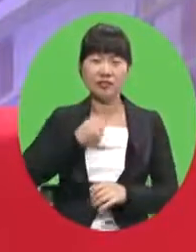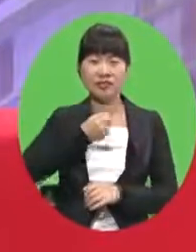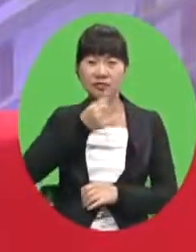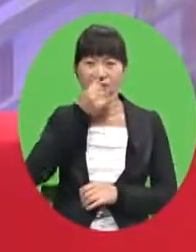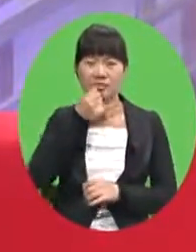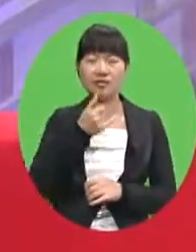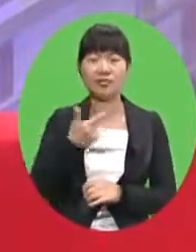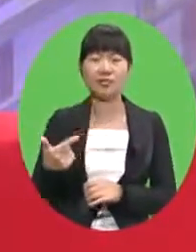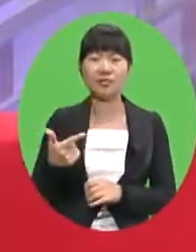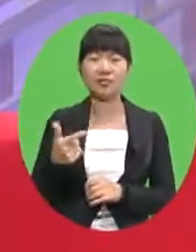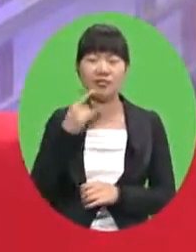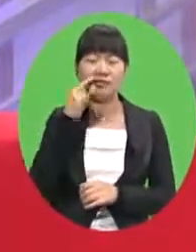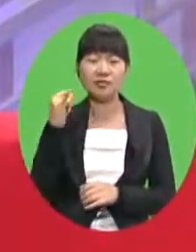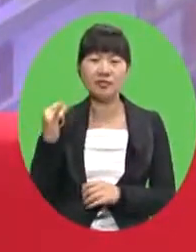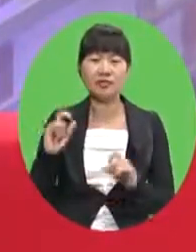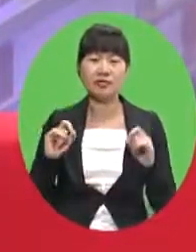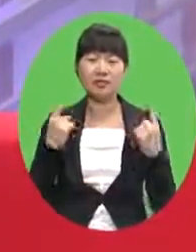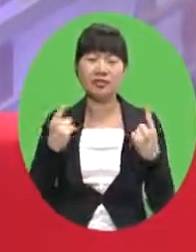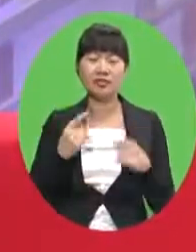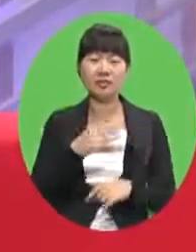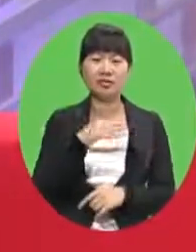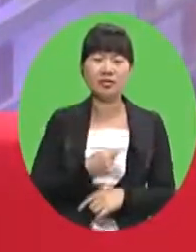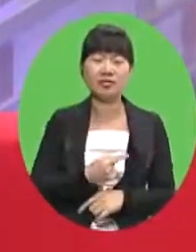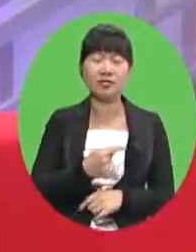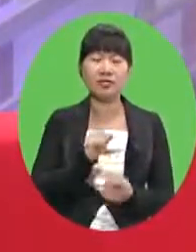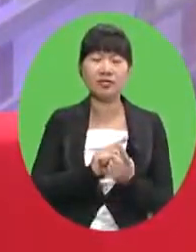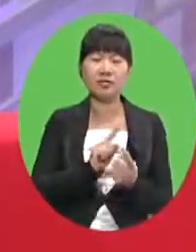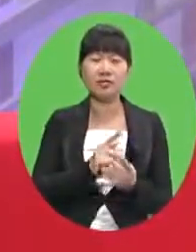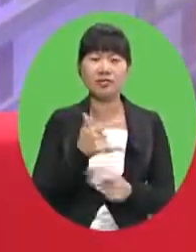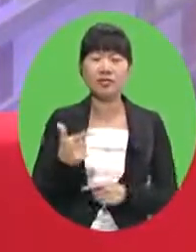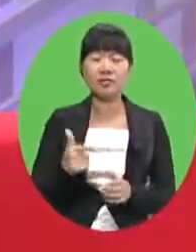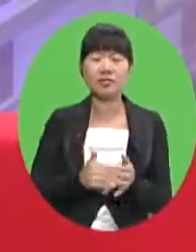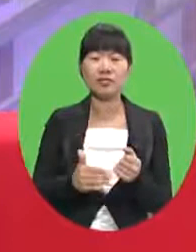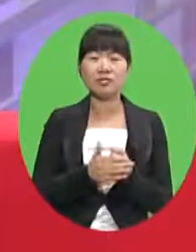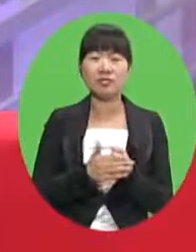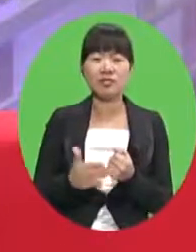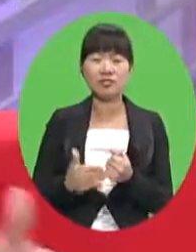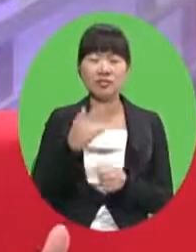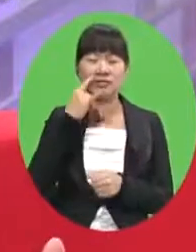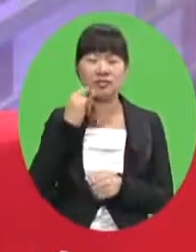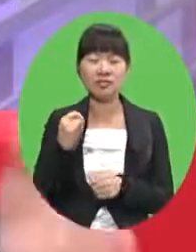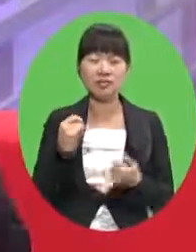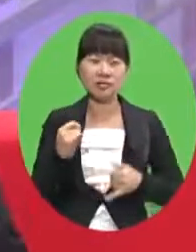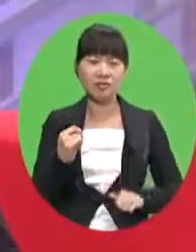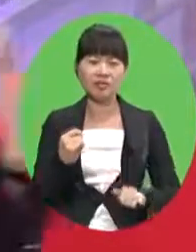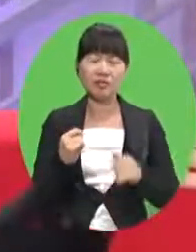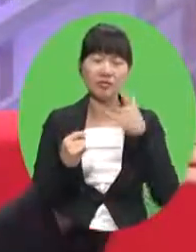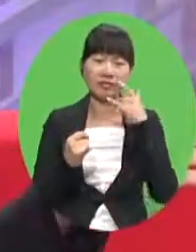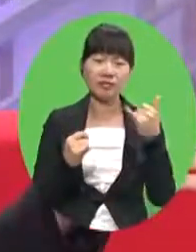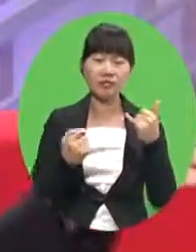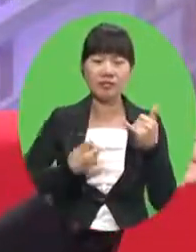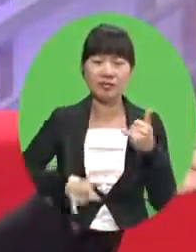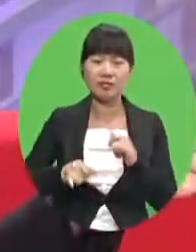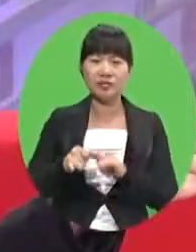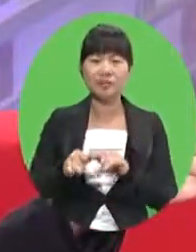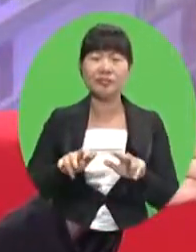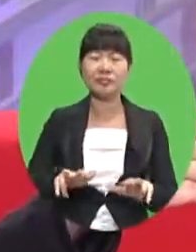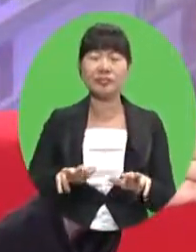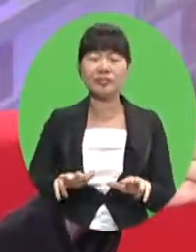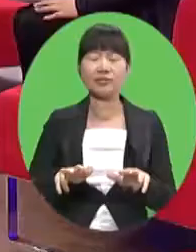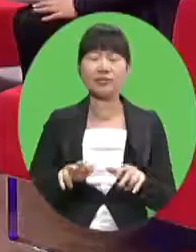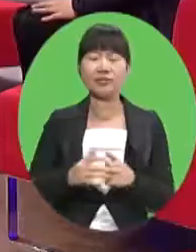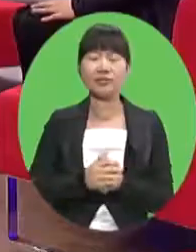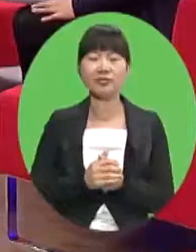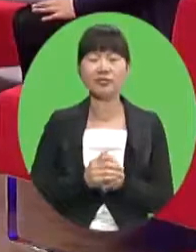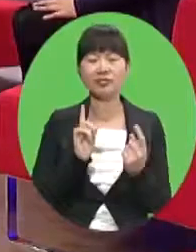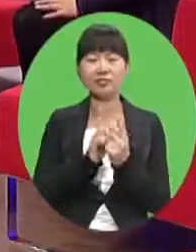경우가 많습니다. 그래서 네. 엄마도 동시에 트라우마를 겪는 경우가 많아서 엄마와 아이를, 부모와 아이를 제 임상